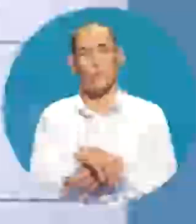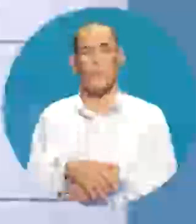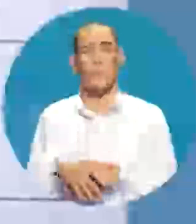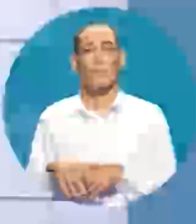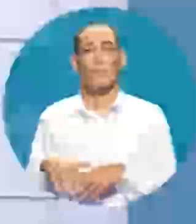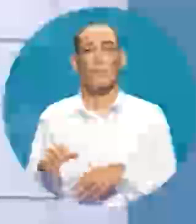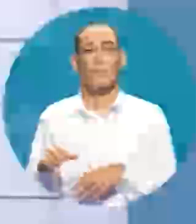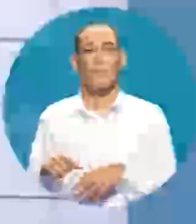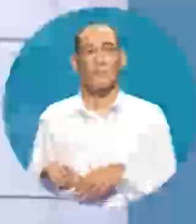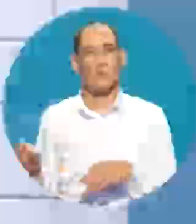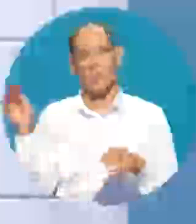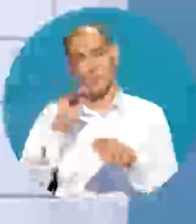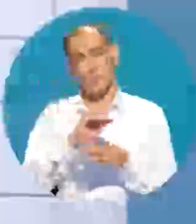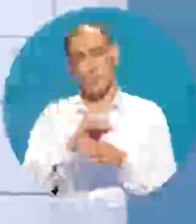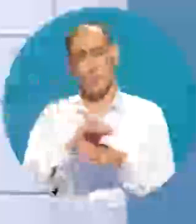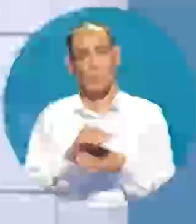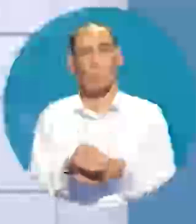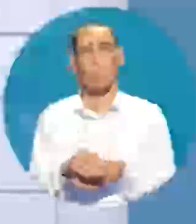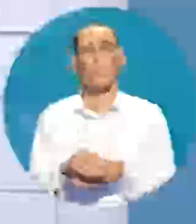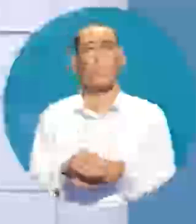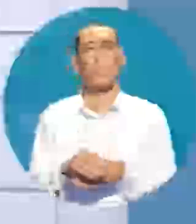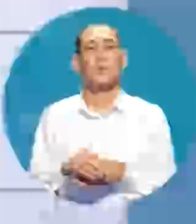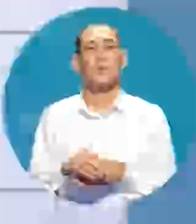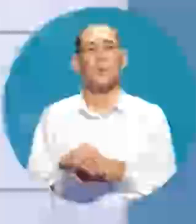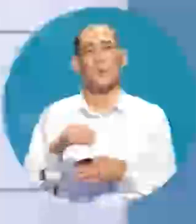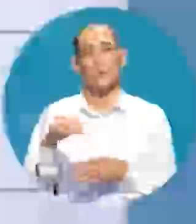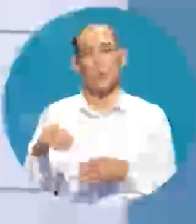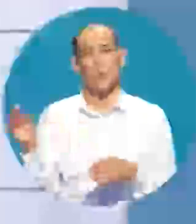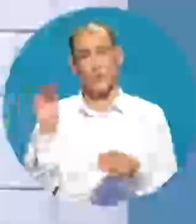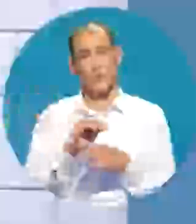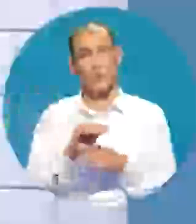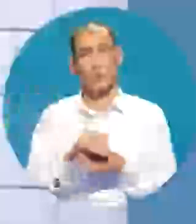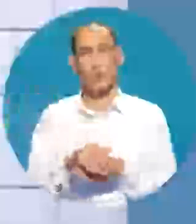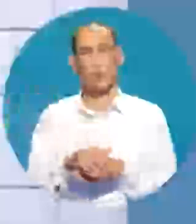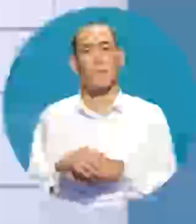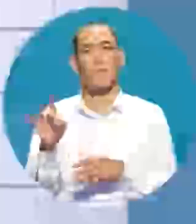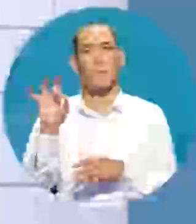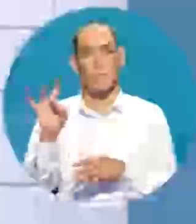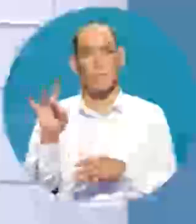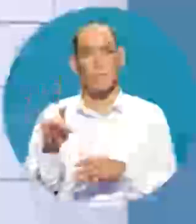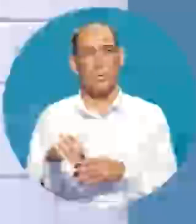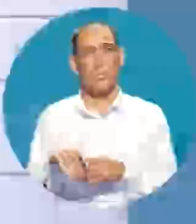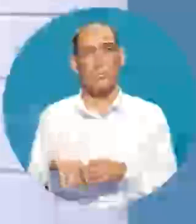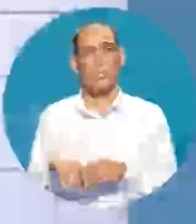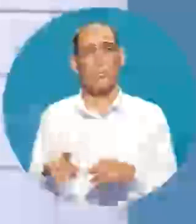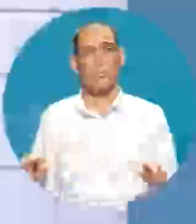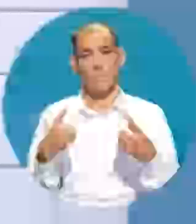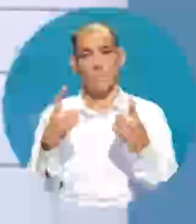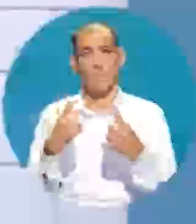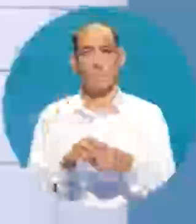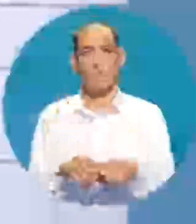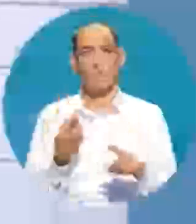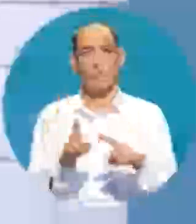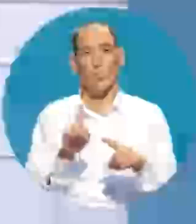Al, oğan qosılatuğun ilmek sızıqtı da üyrendik. Qossa, ır harbi payda boldı.